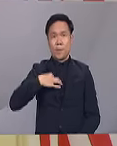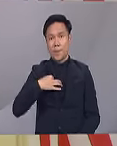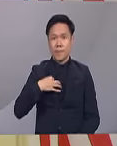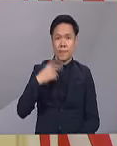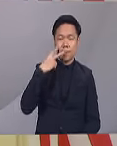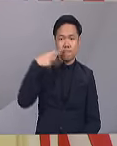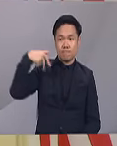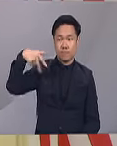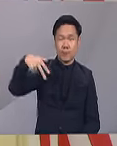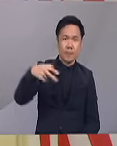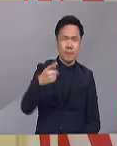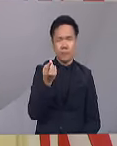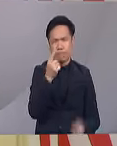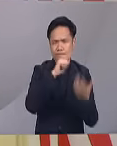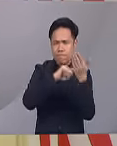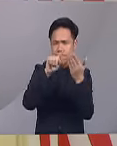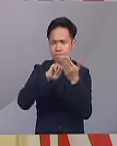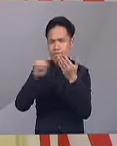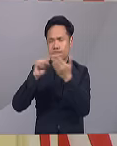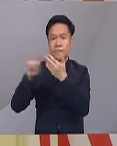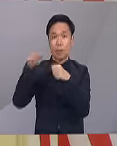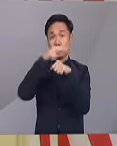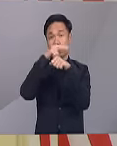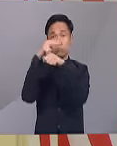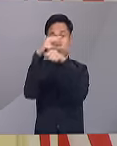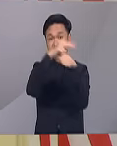masing-masing. Mesyuarat bersetuju